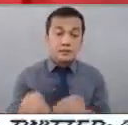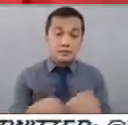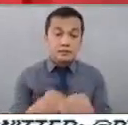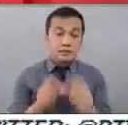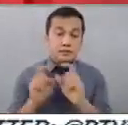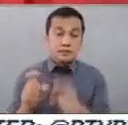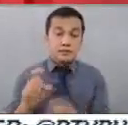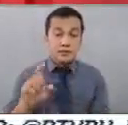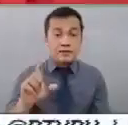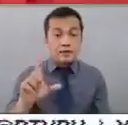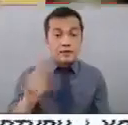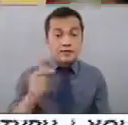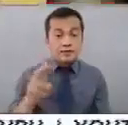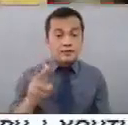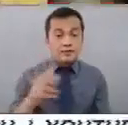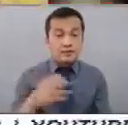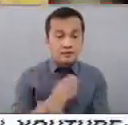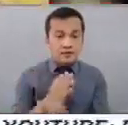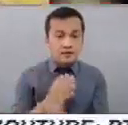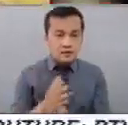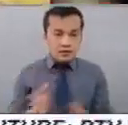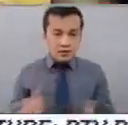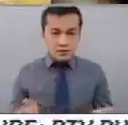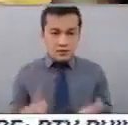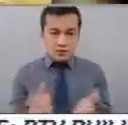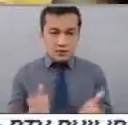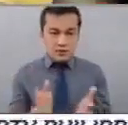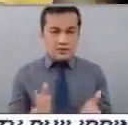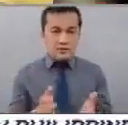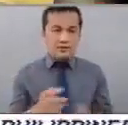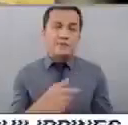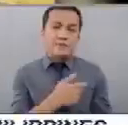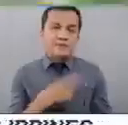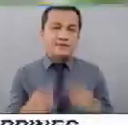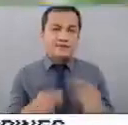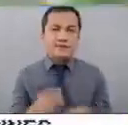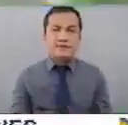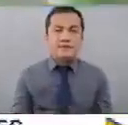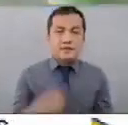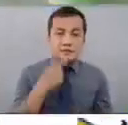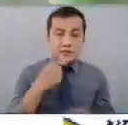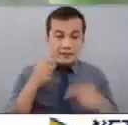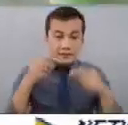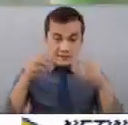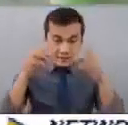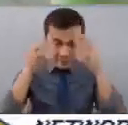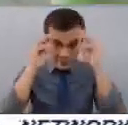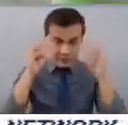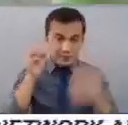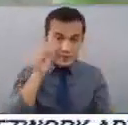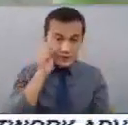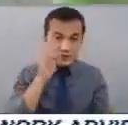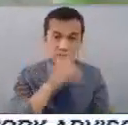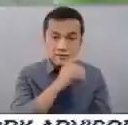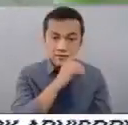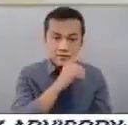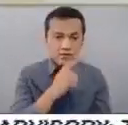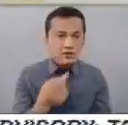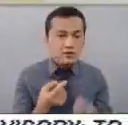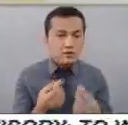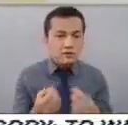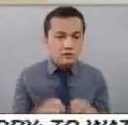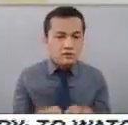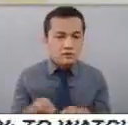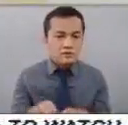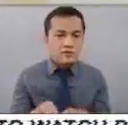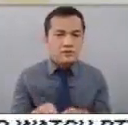naman ang bakuna nights ng LGU upang mas marami pa ang mabakunahan, lalo na ang mga bakante na pagkatapos ng trabaho. Alas